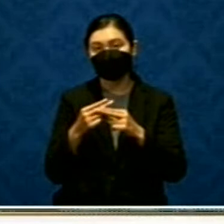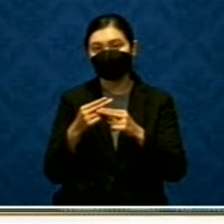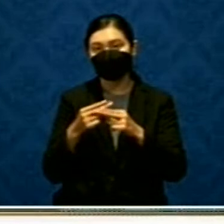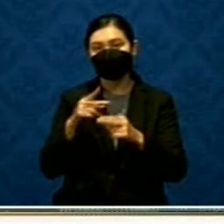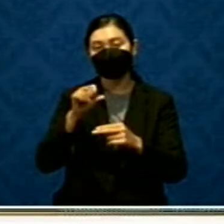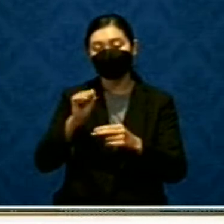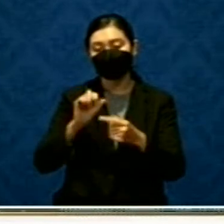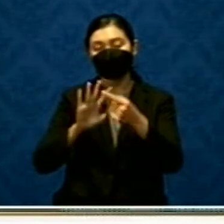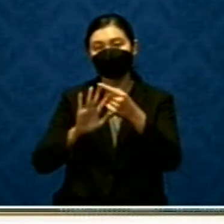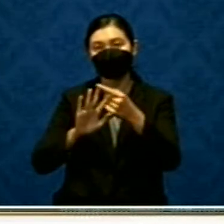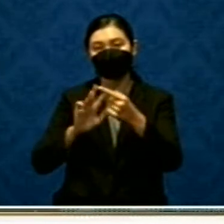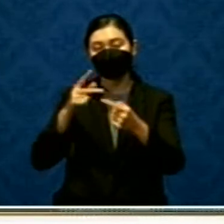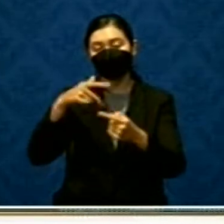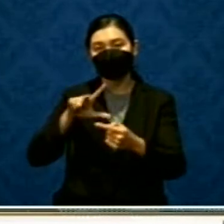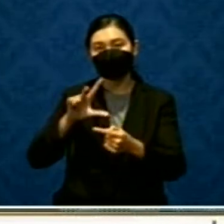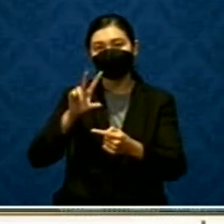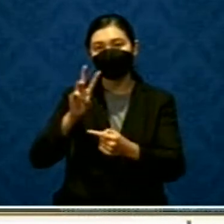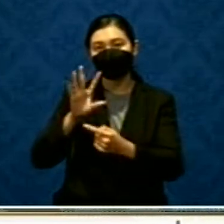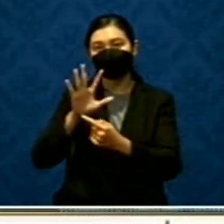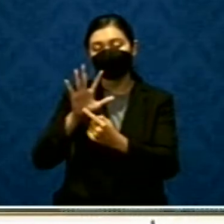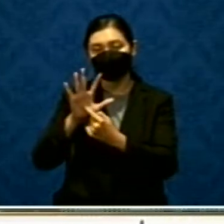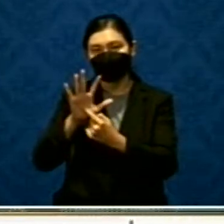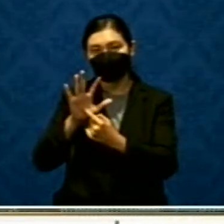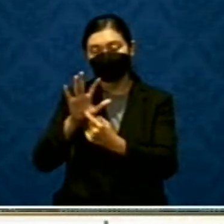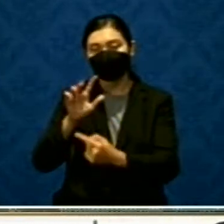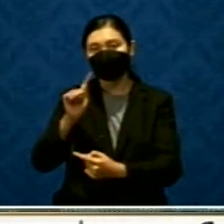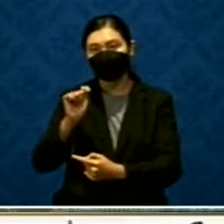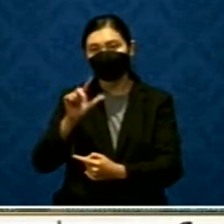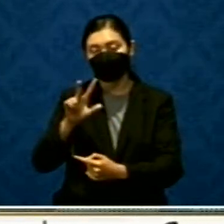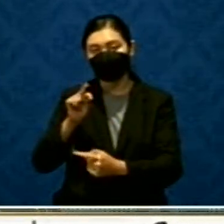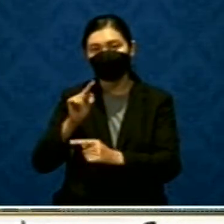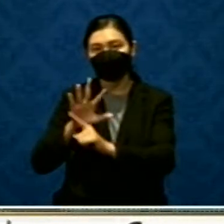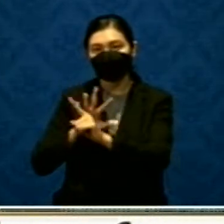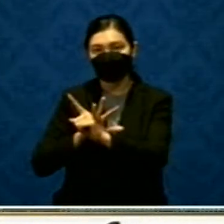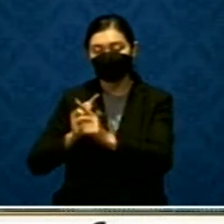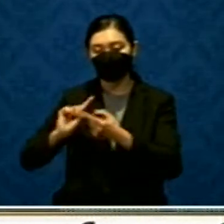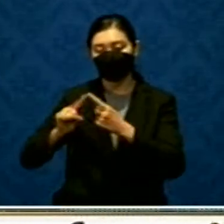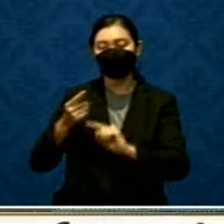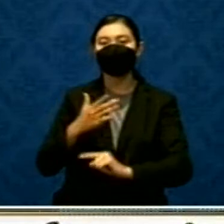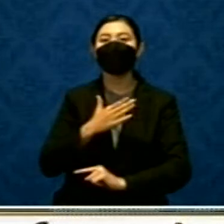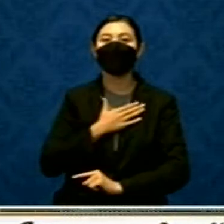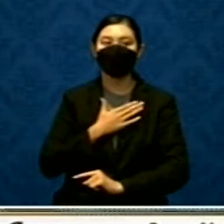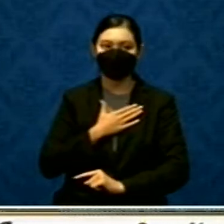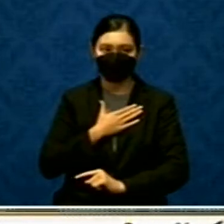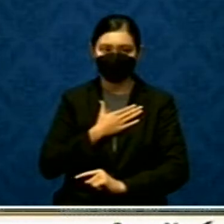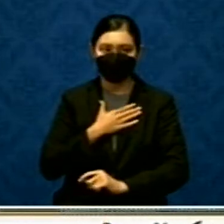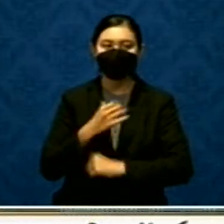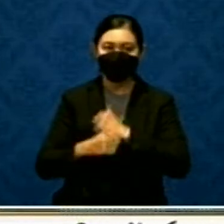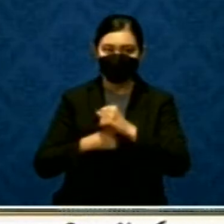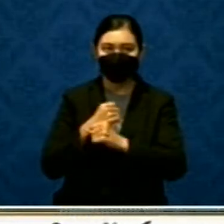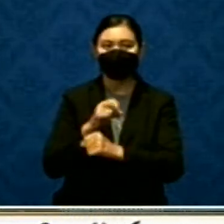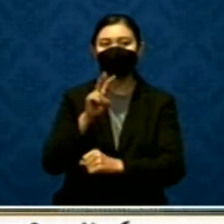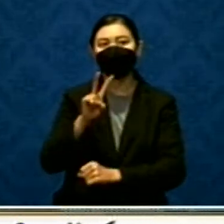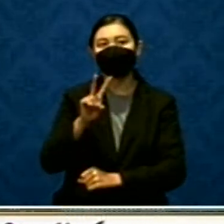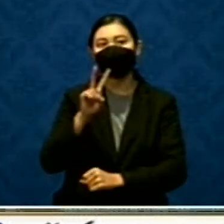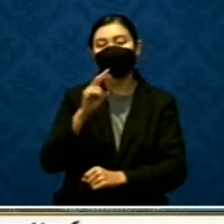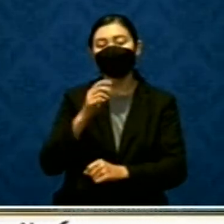ตั้งแต่วันที่16มกราคมนะครับ2561ก็ได้มีการโอนเงินเสร็จเรียบร้อยนะครับ